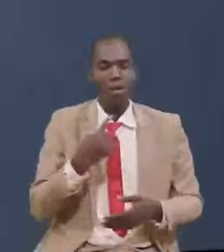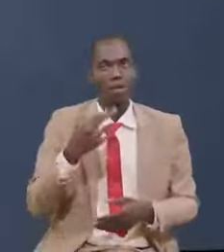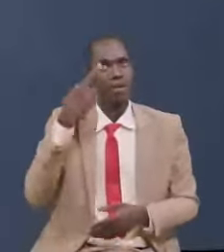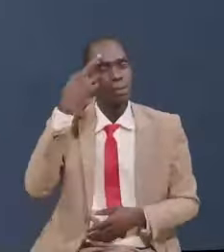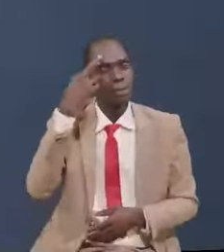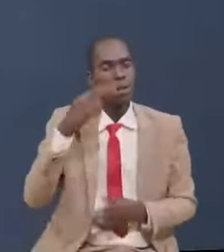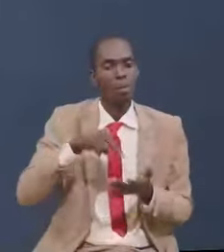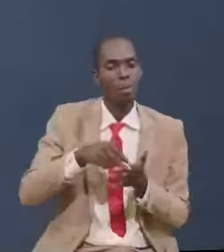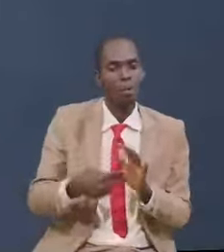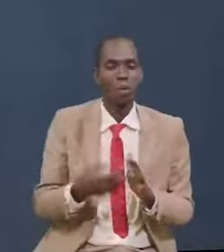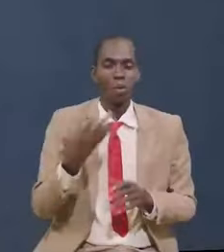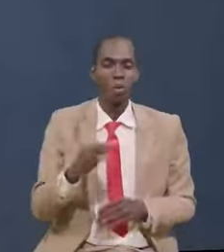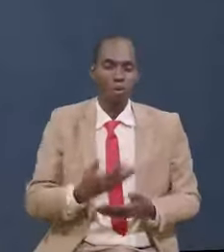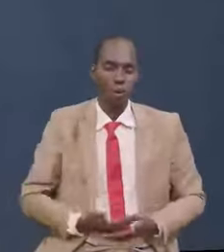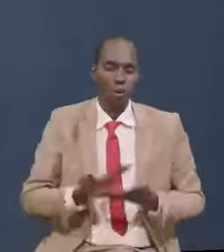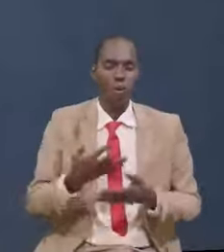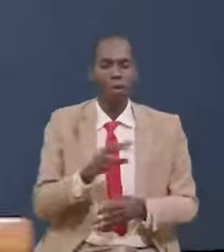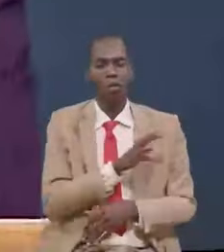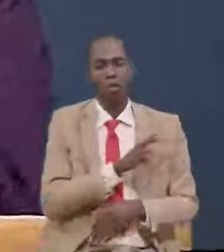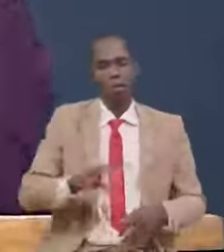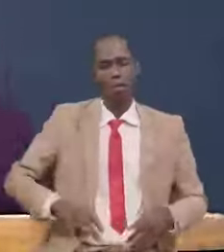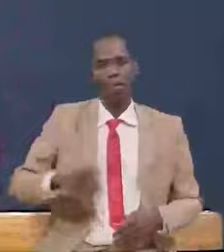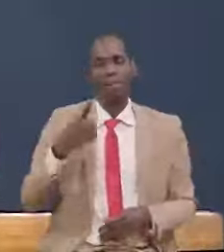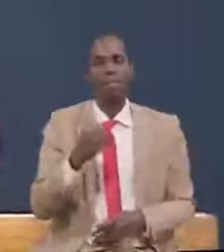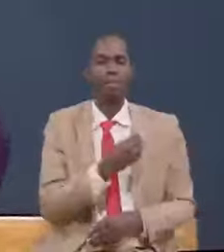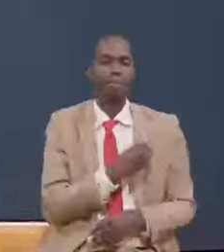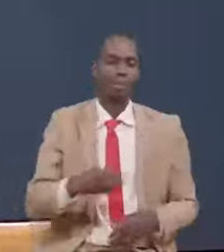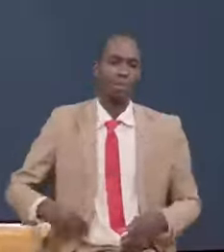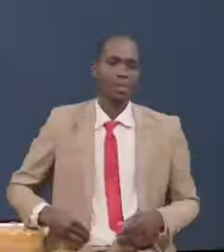de la naissance et du but de la naissance du Messie.